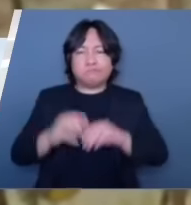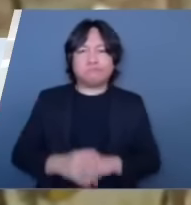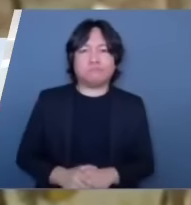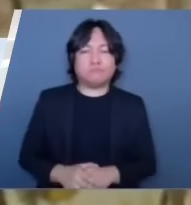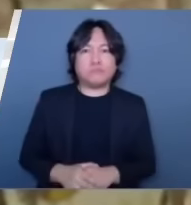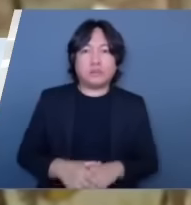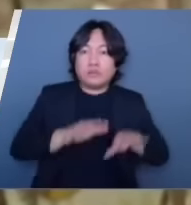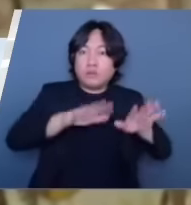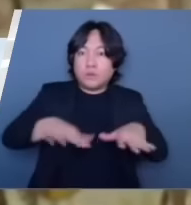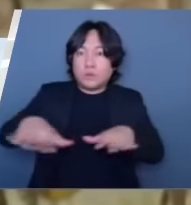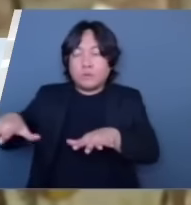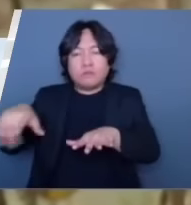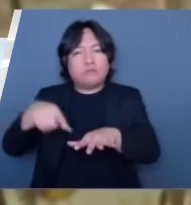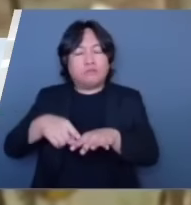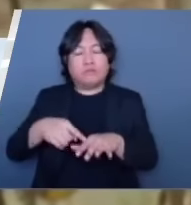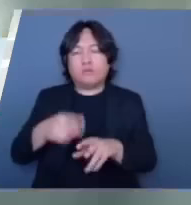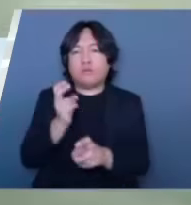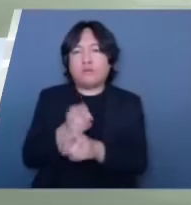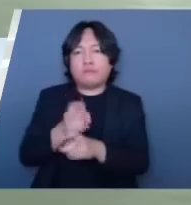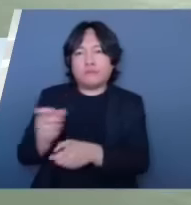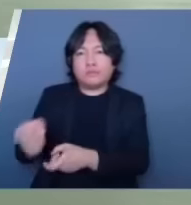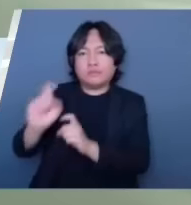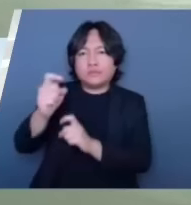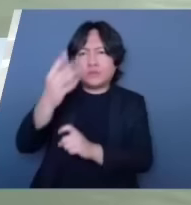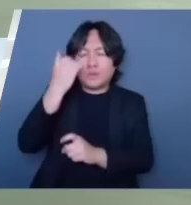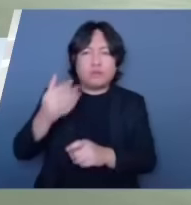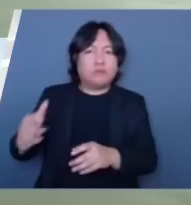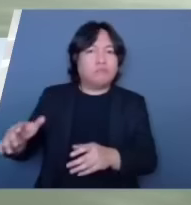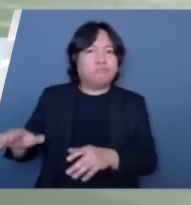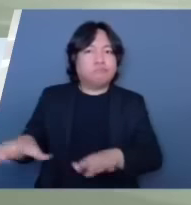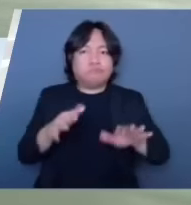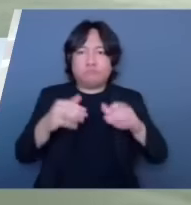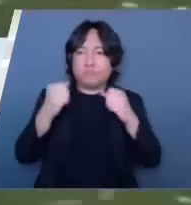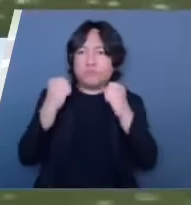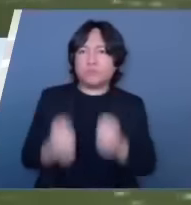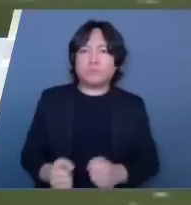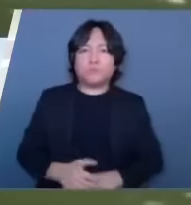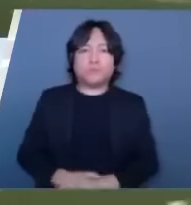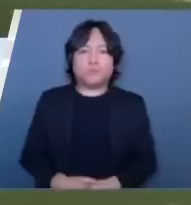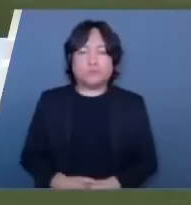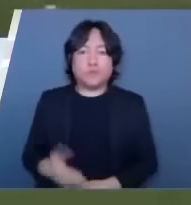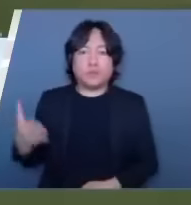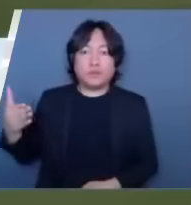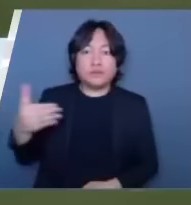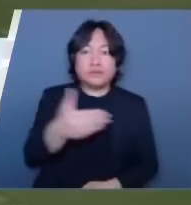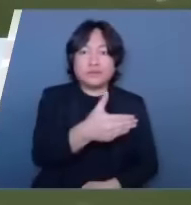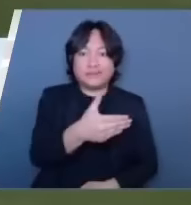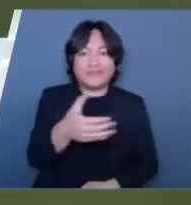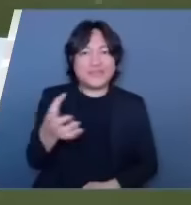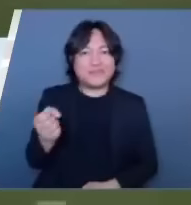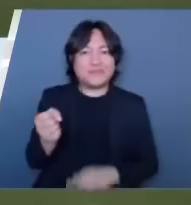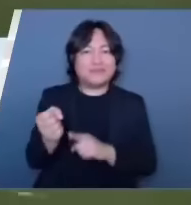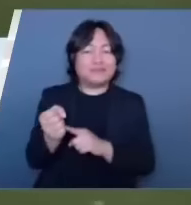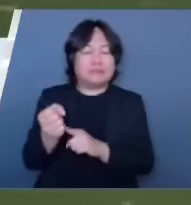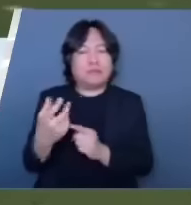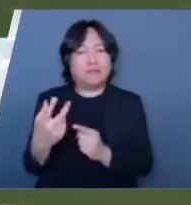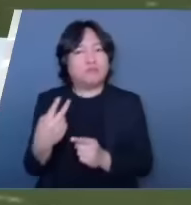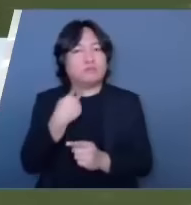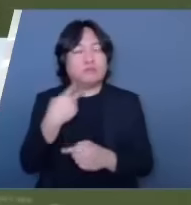mahuling isda kasi sobrang lakas ng agos. Problemado pati mga bangus grower. Mabagal daw kasi ang paglaki ng mga alaga nilang